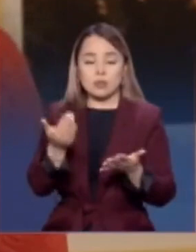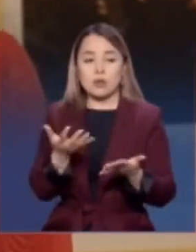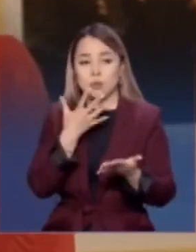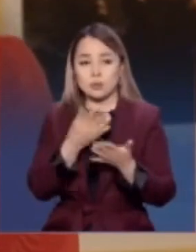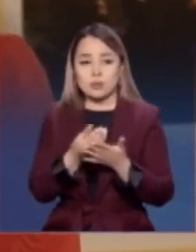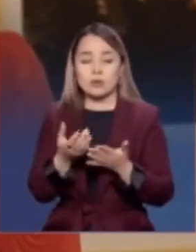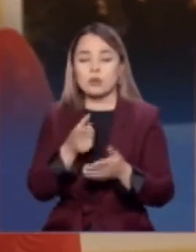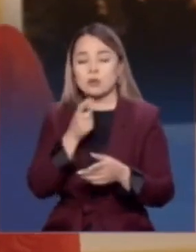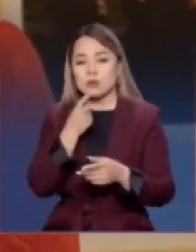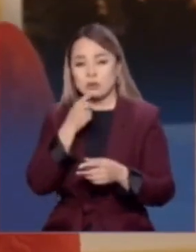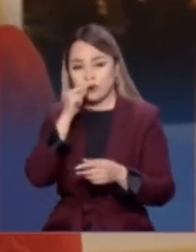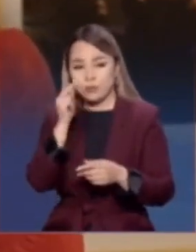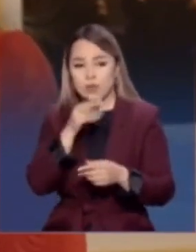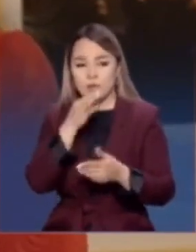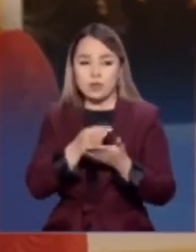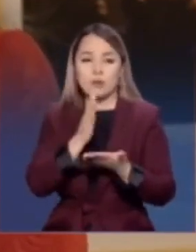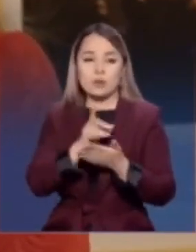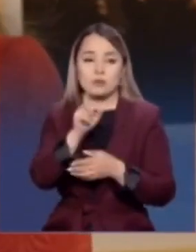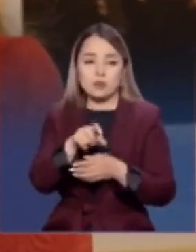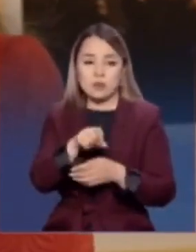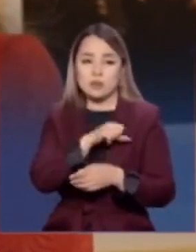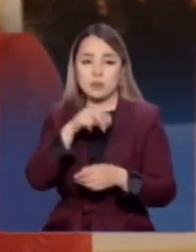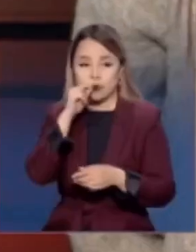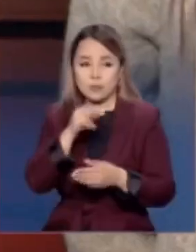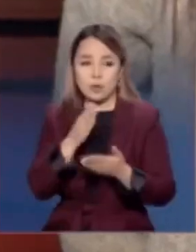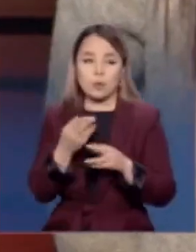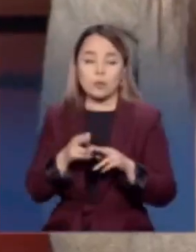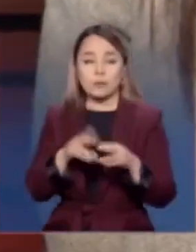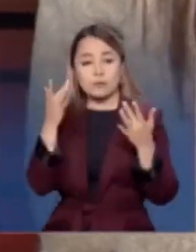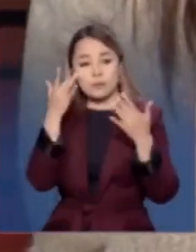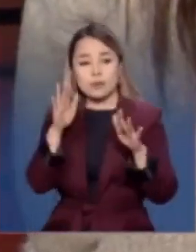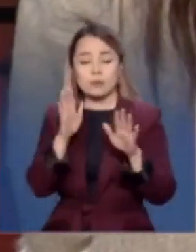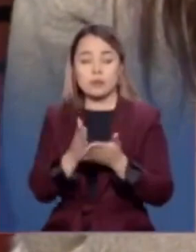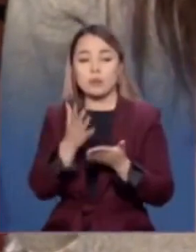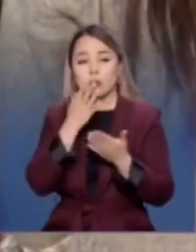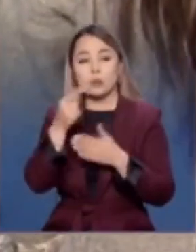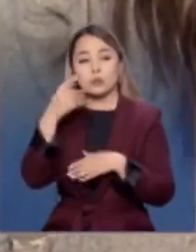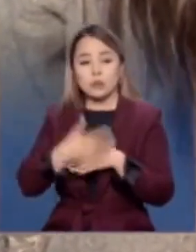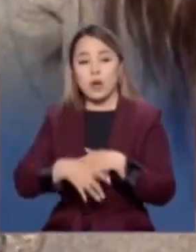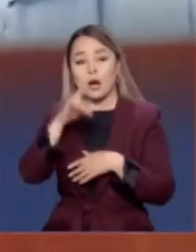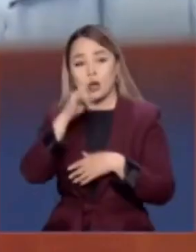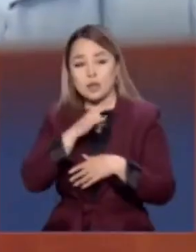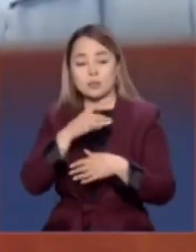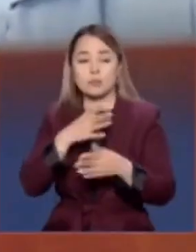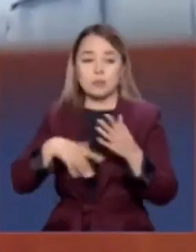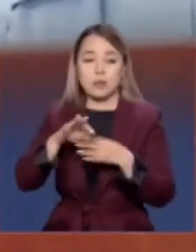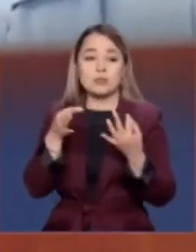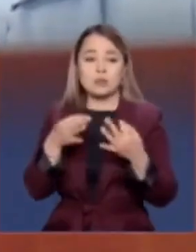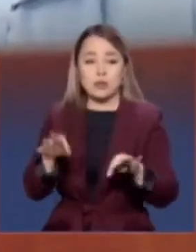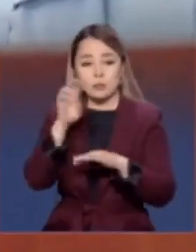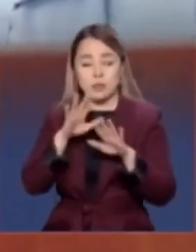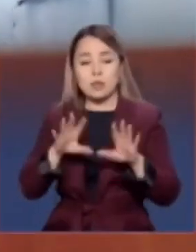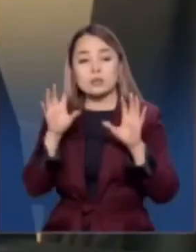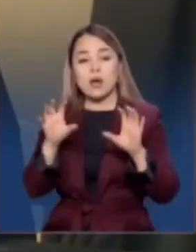шығар, тілінен тапқан шығар деп. Бірақ бұл кездерде біз түсінуіміз керек, біз Қазақстан зайырлы мемлекетпіз, бізде заң